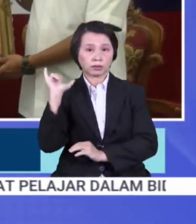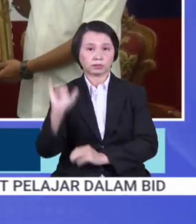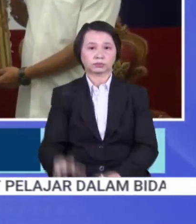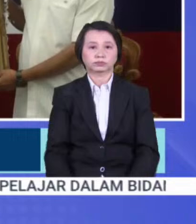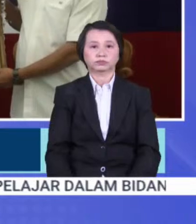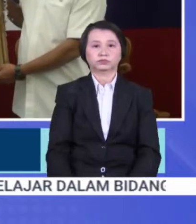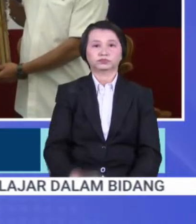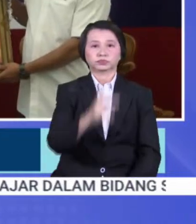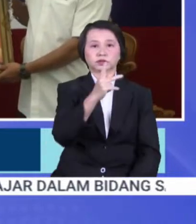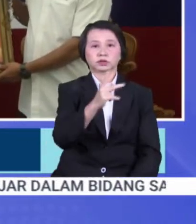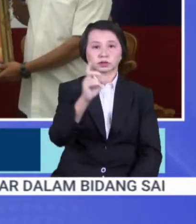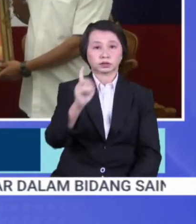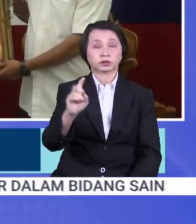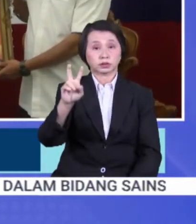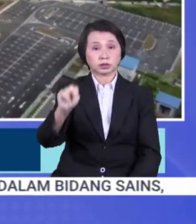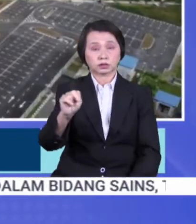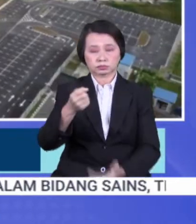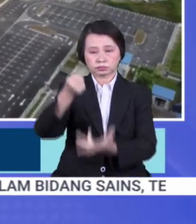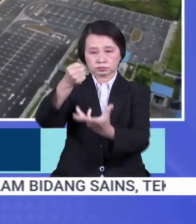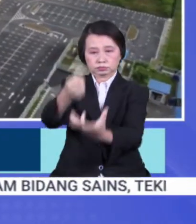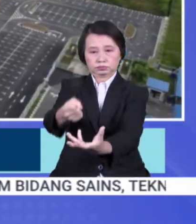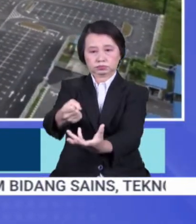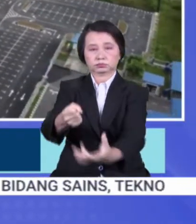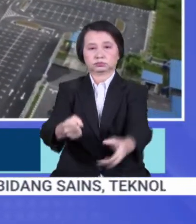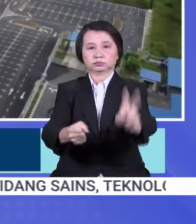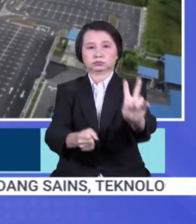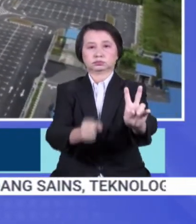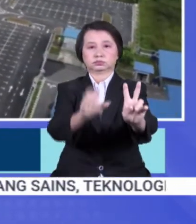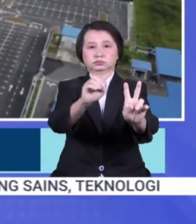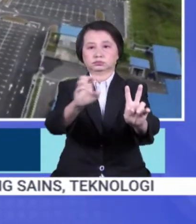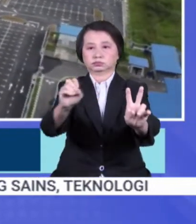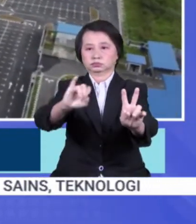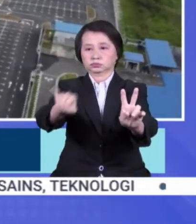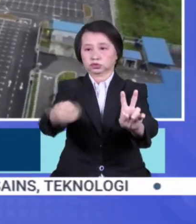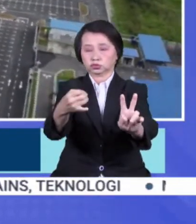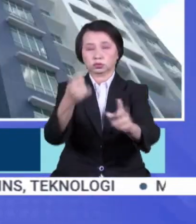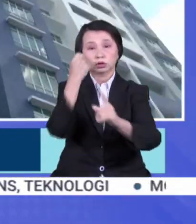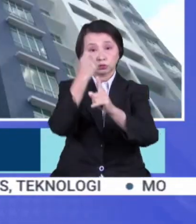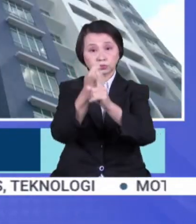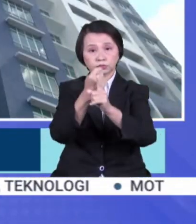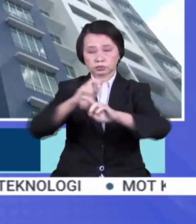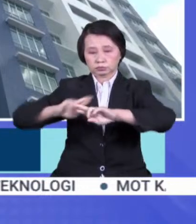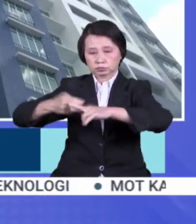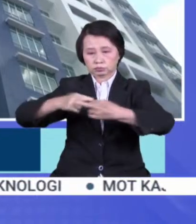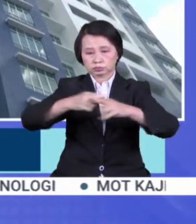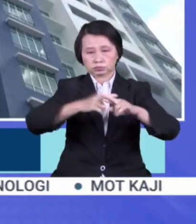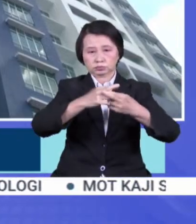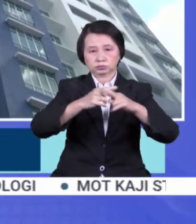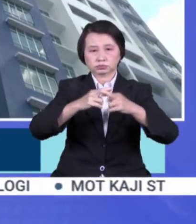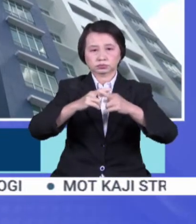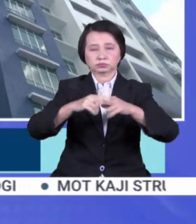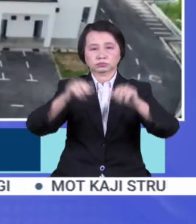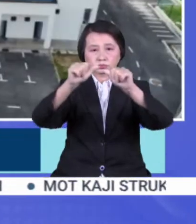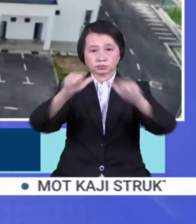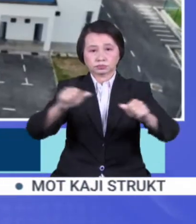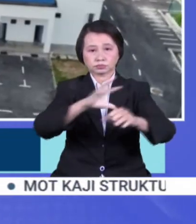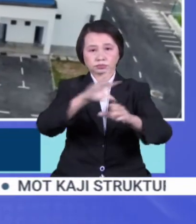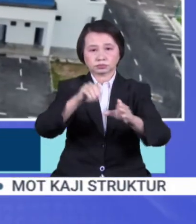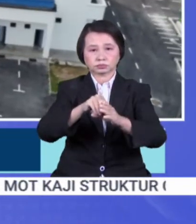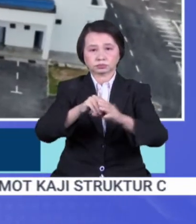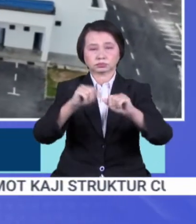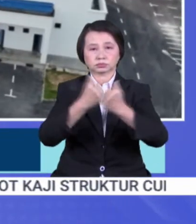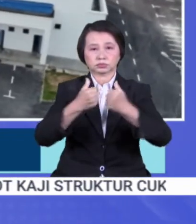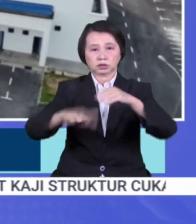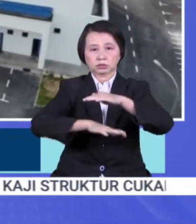Kementerian Dalam Negeri KDN memperuntukkan sejumlah RM200 juta bertujuan membaiki kuartus daif melibatkan agensi di